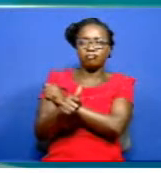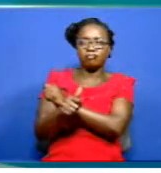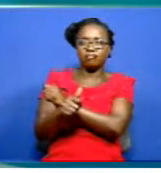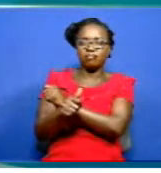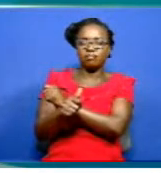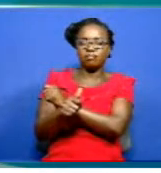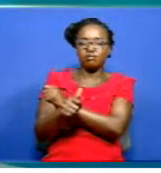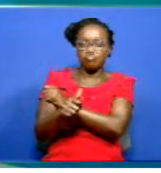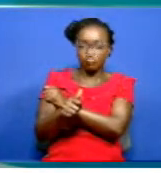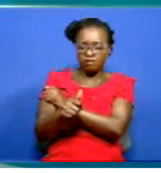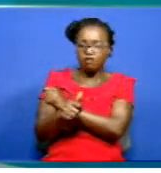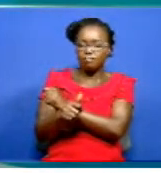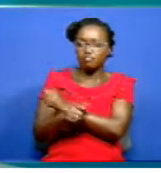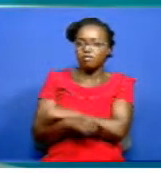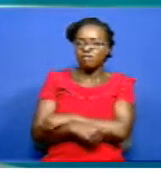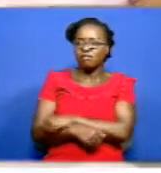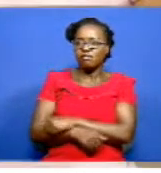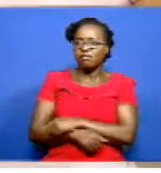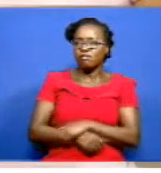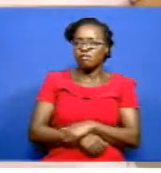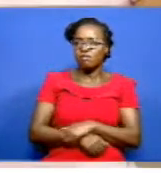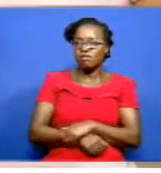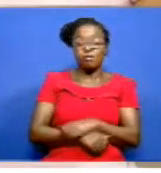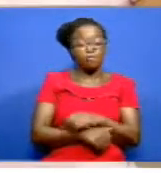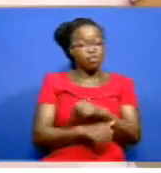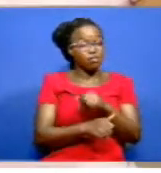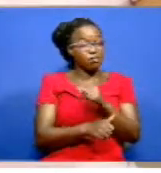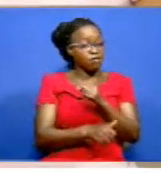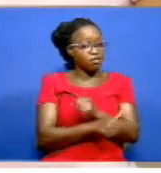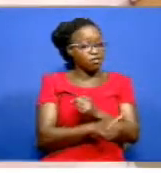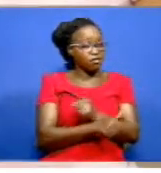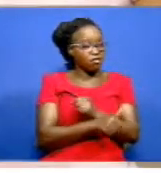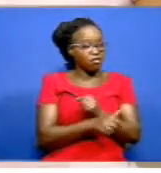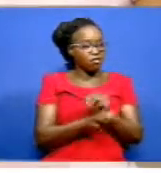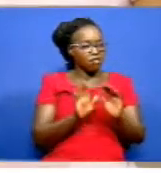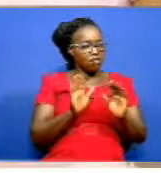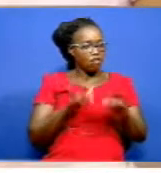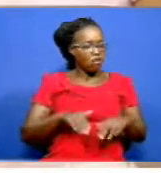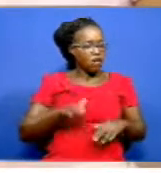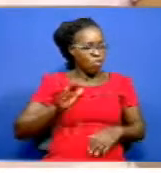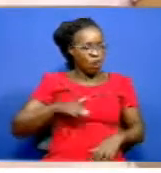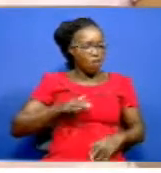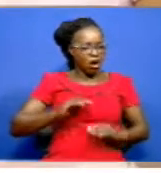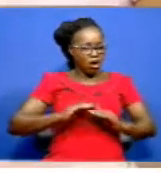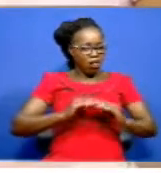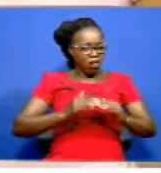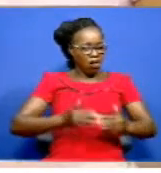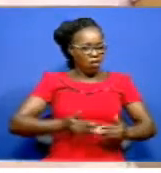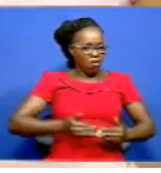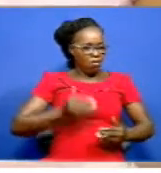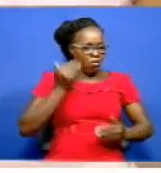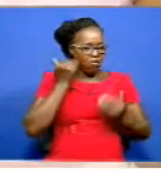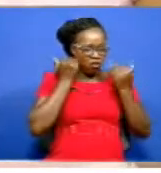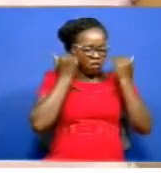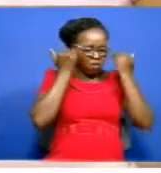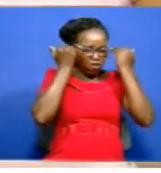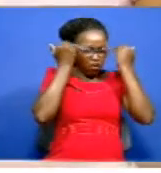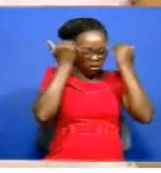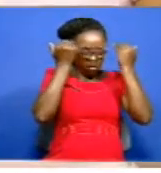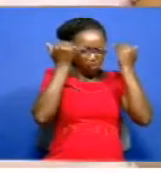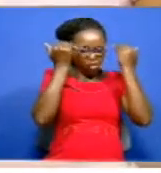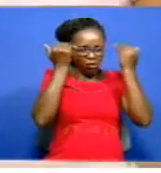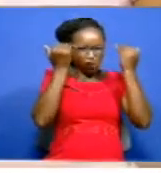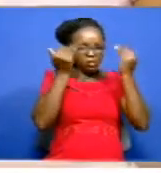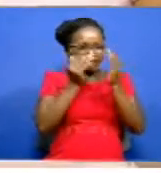kubwa kabisa. Kwa hivyo athari ya mama ambaye yuko na msongo wa mawazo ambayo ni tuseme katika kitengo cha depression,